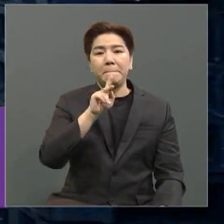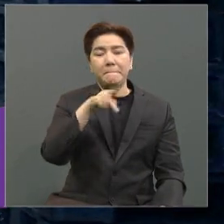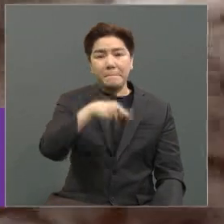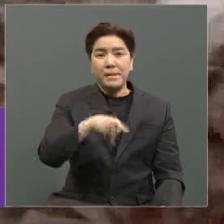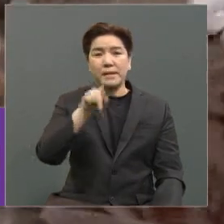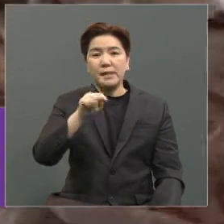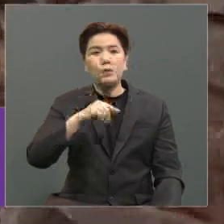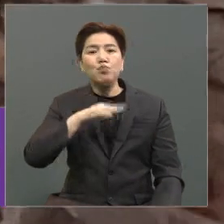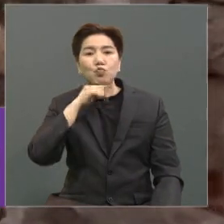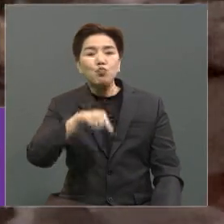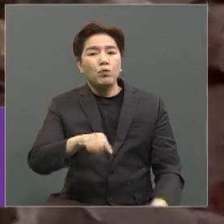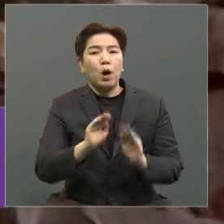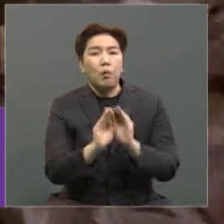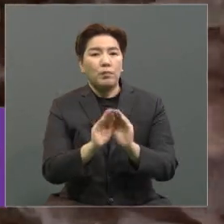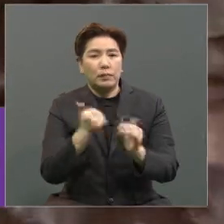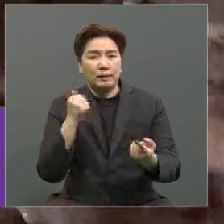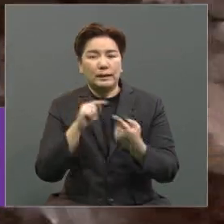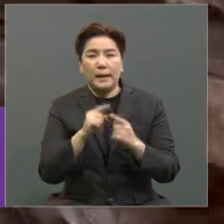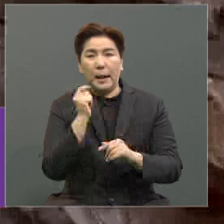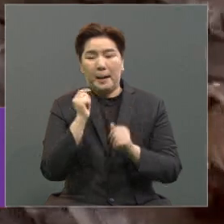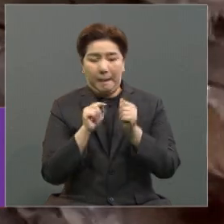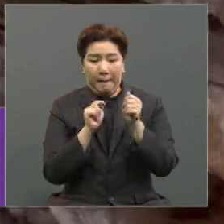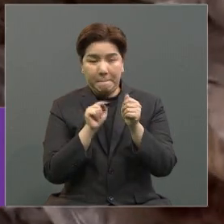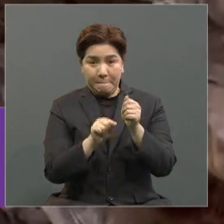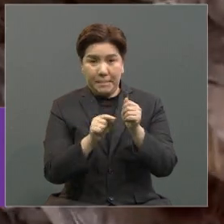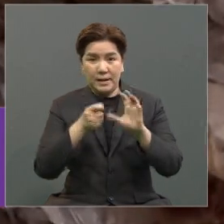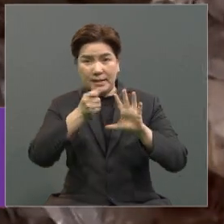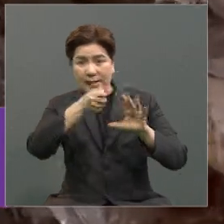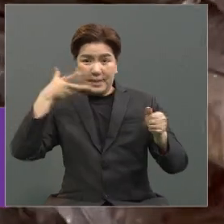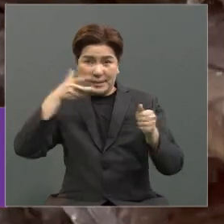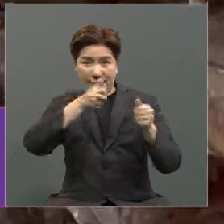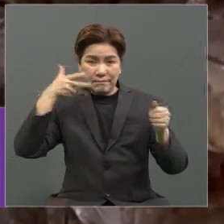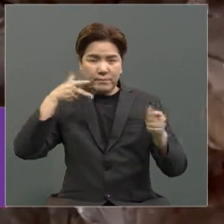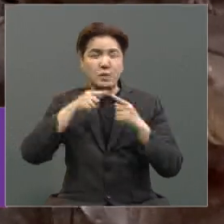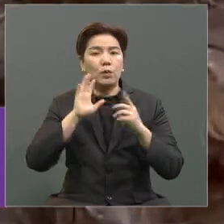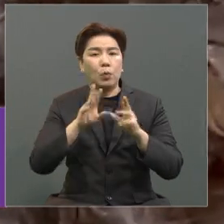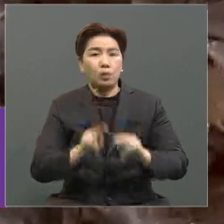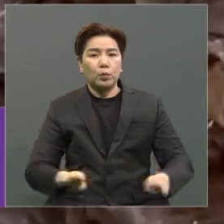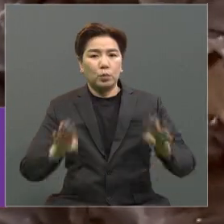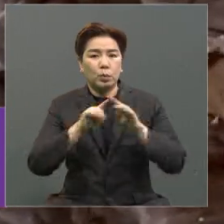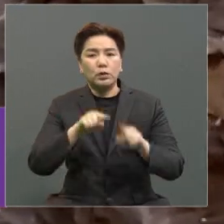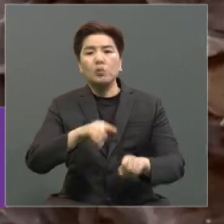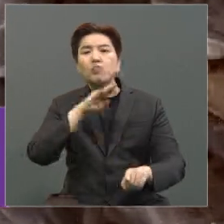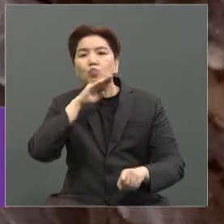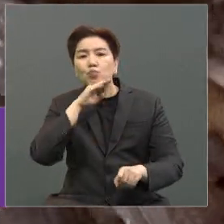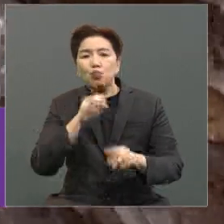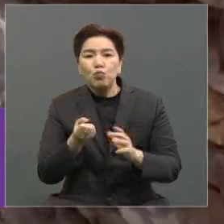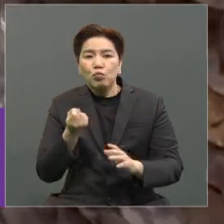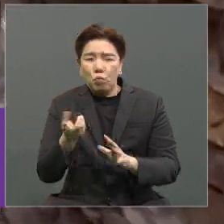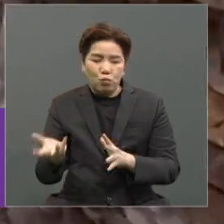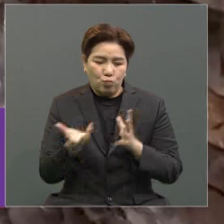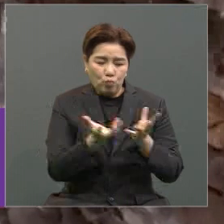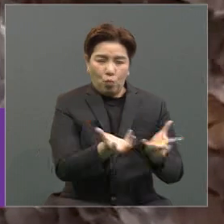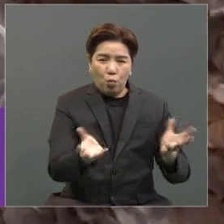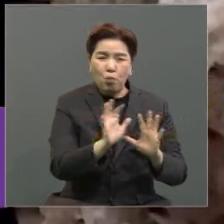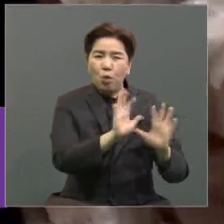porkจำกัดตำบลท่าข้ามอำเภอสามพรานจังหวัดนครปฐมคือเขาคก็ชื่อเฟรช porkเนาะก็แปลว่าเนื้อหมูสดถูก